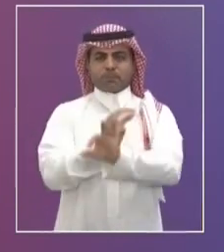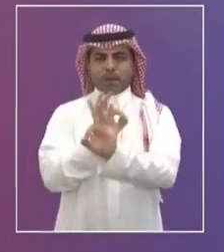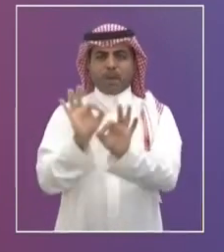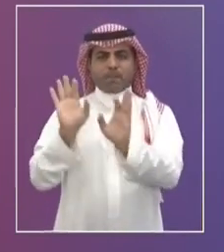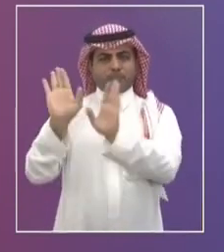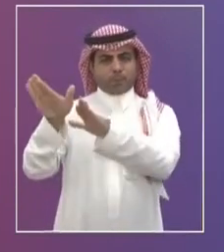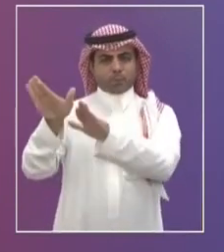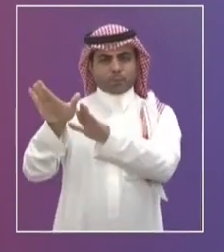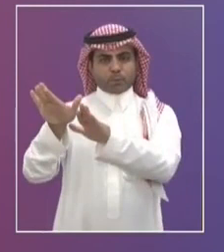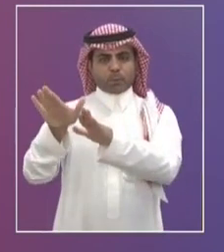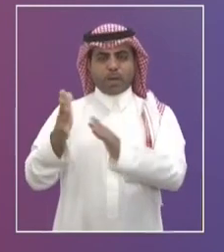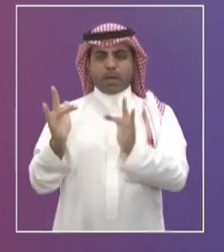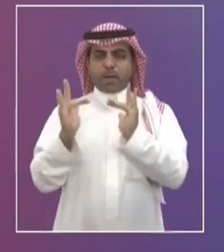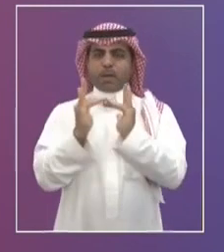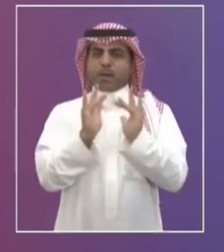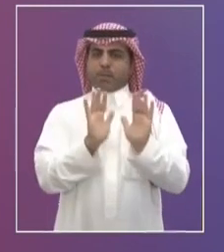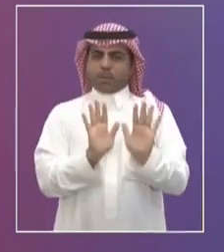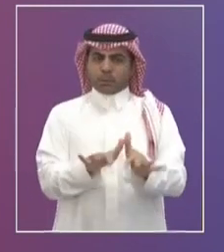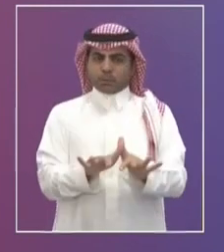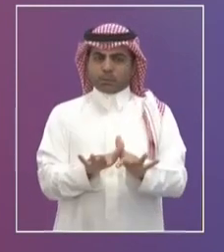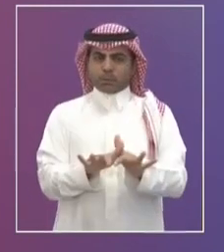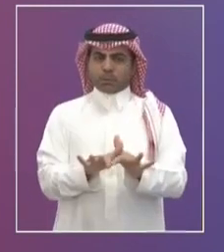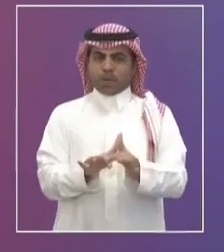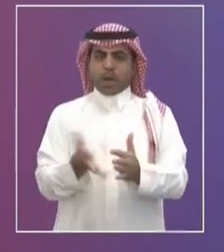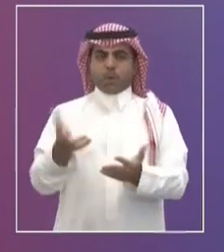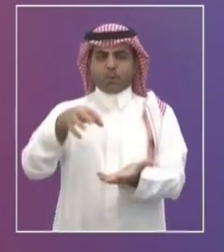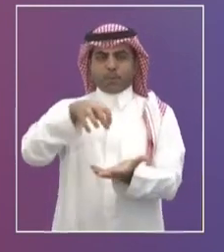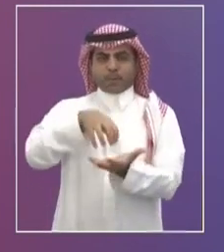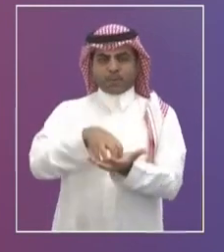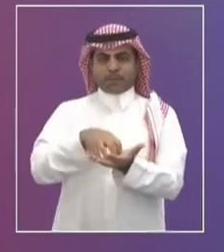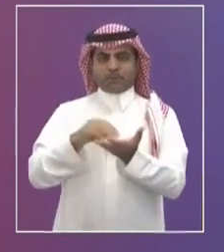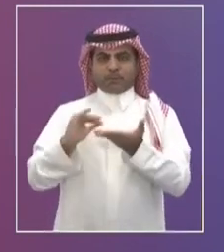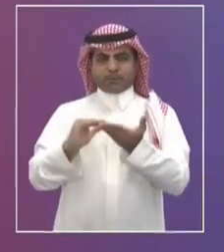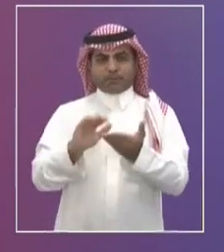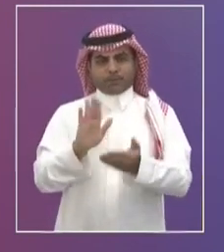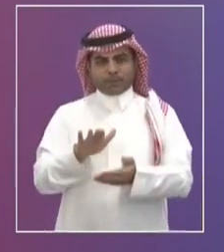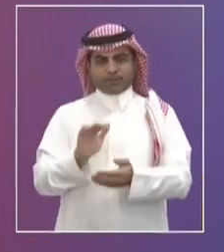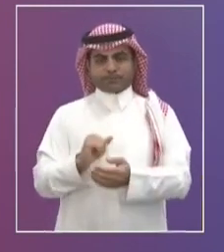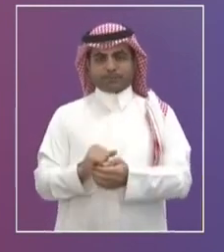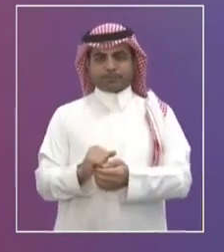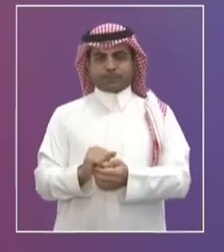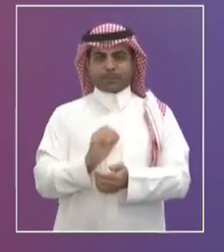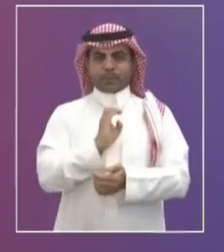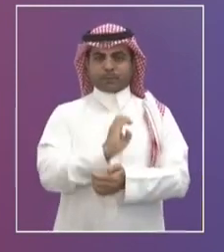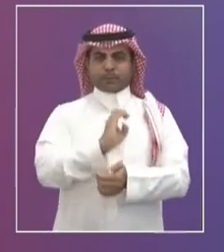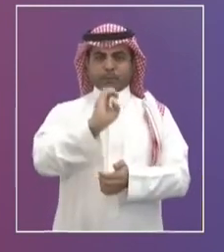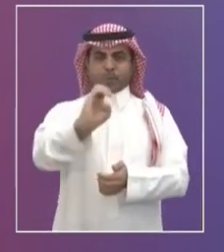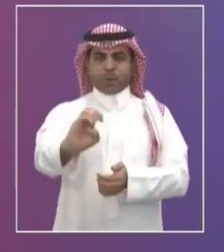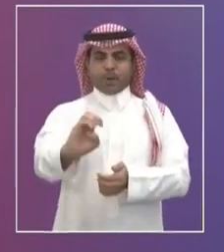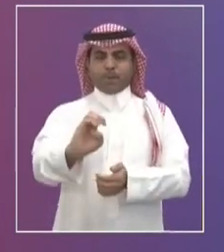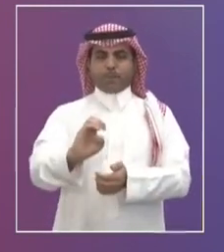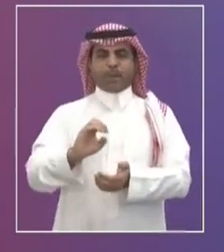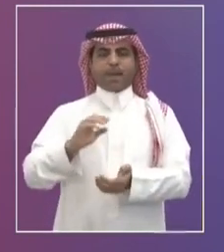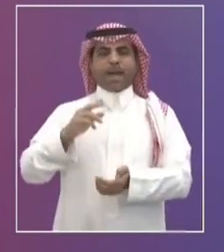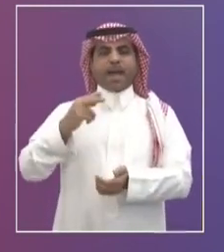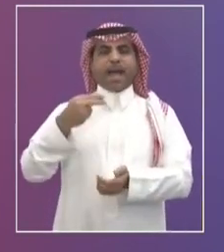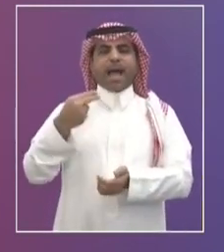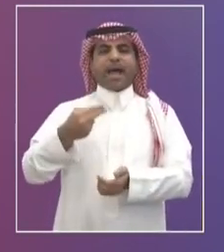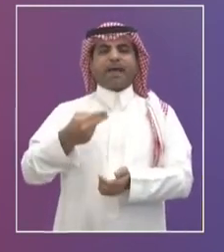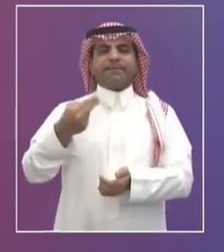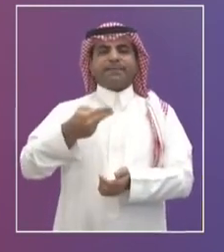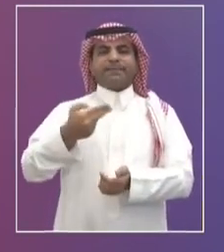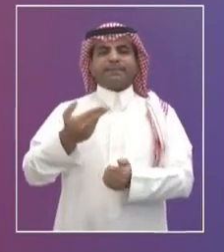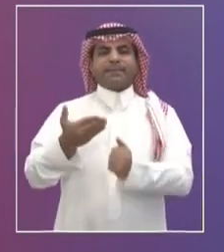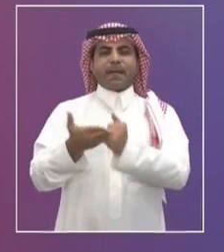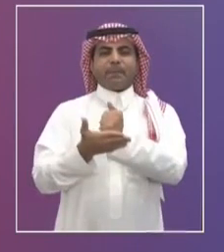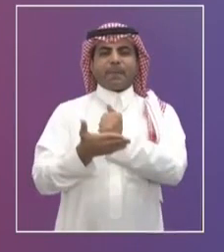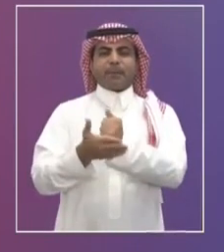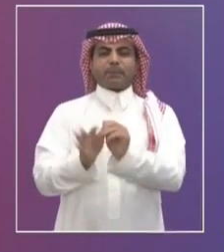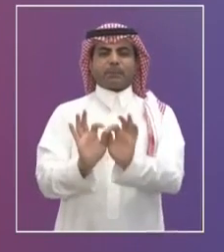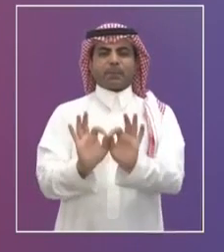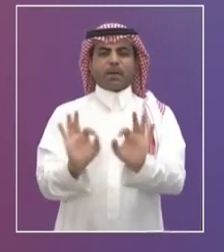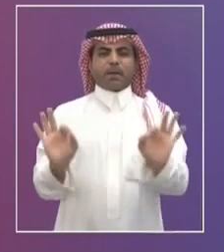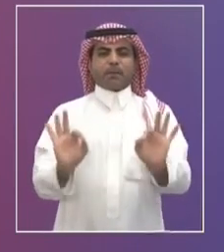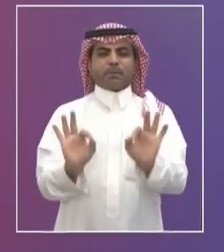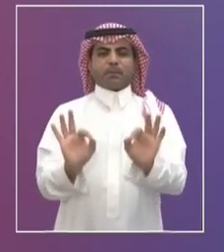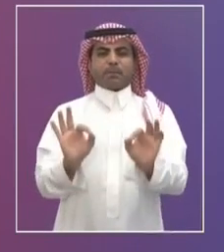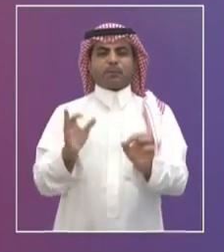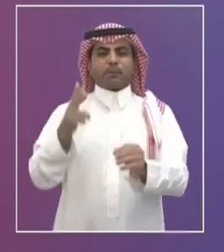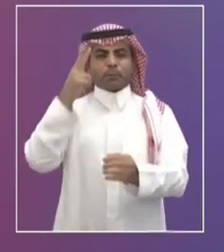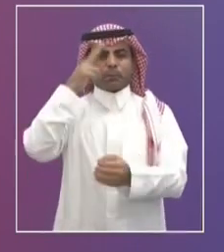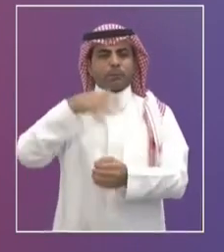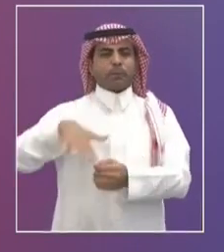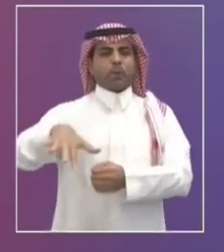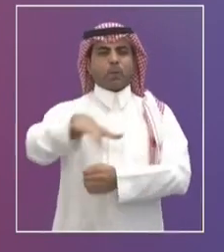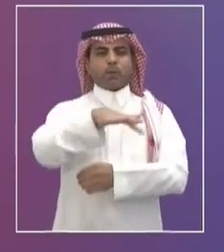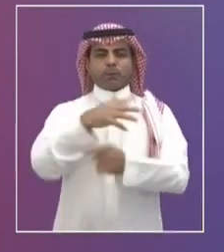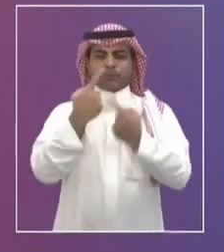العناية المركزة؟ وهل هناك نية لعمل مستشفى ميداني؟ منطقة عسير وجميع مناطق المملكة تخضع إلى تقييم يومي